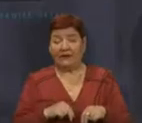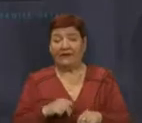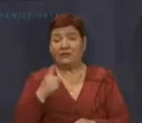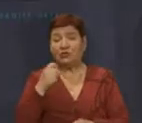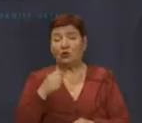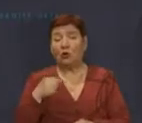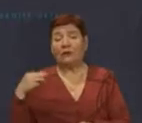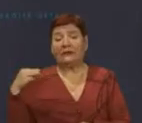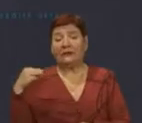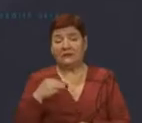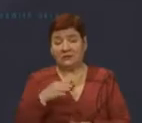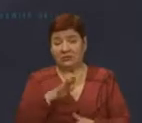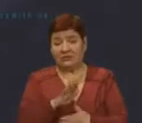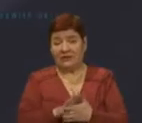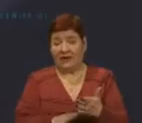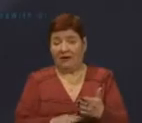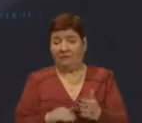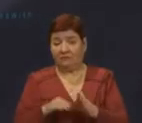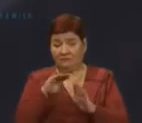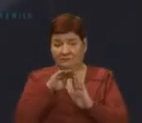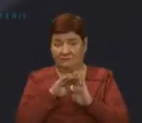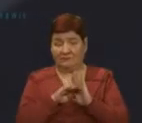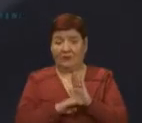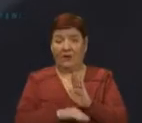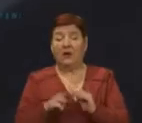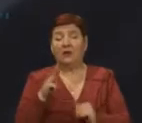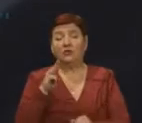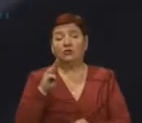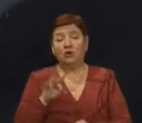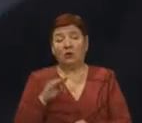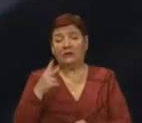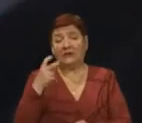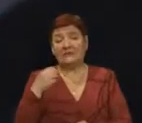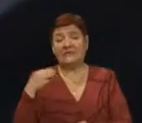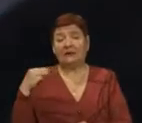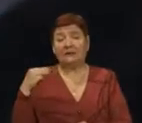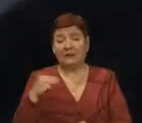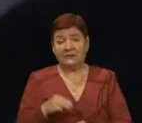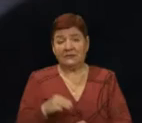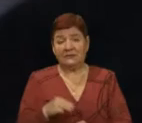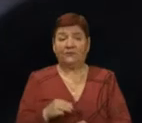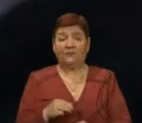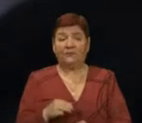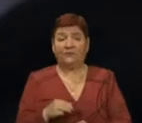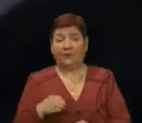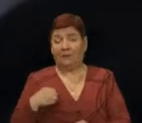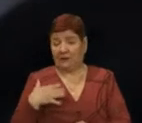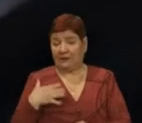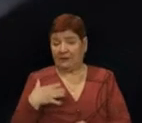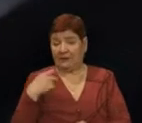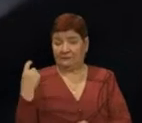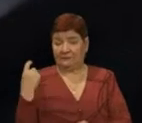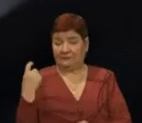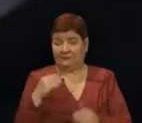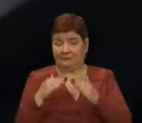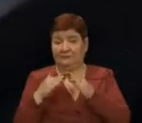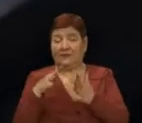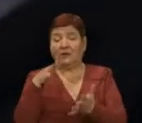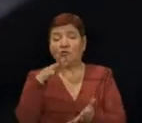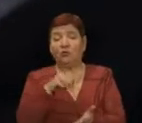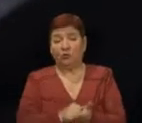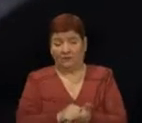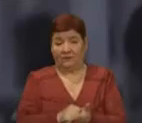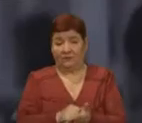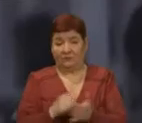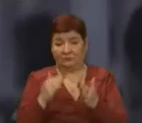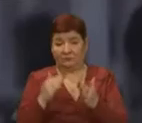100 тисяч заявок, хоча ми знаємо по статистиці, що 300 тисяч приватних осель зруйновані.